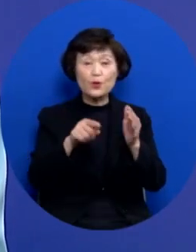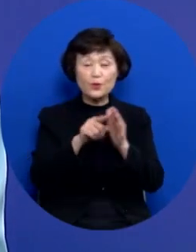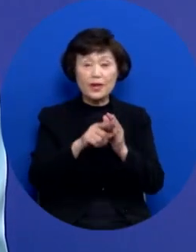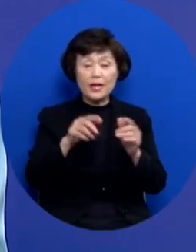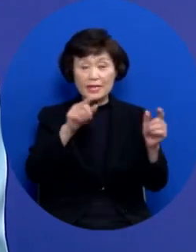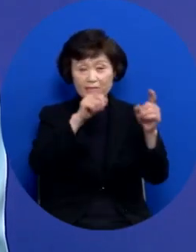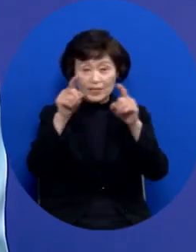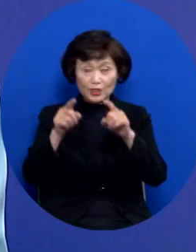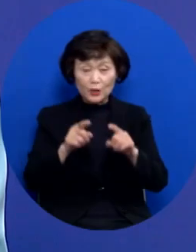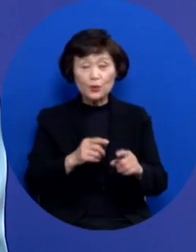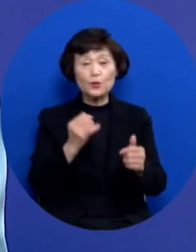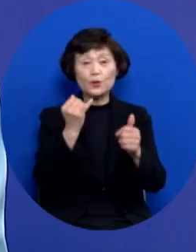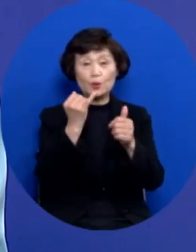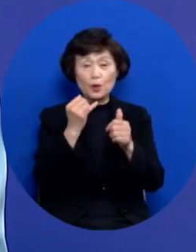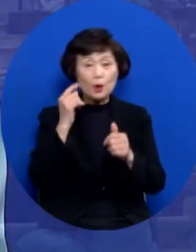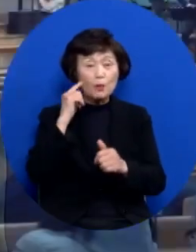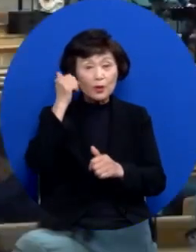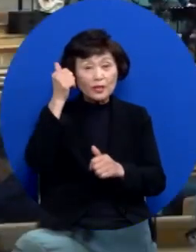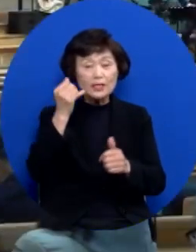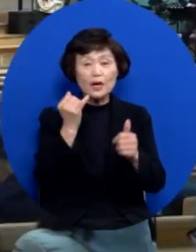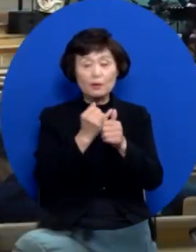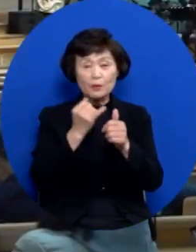목회자 부부 세미나를 개최했습니다.